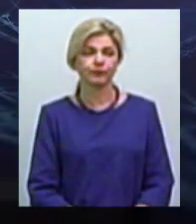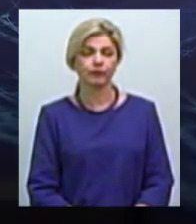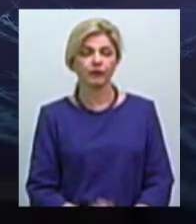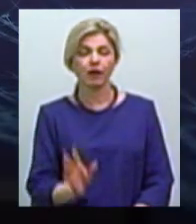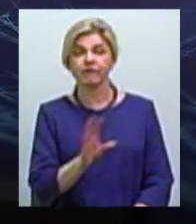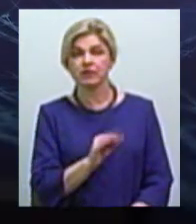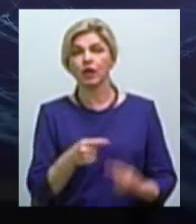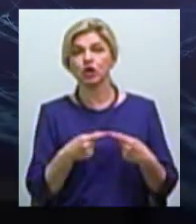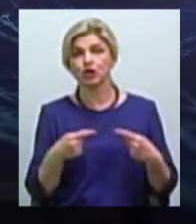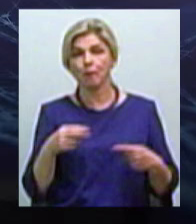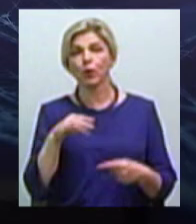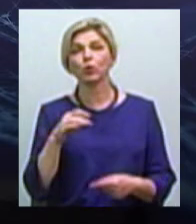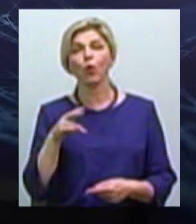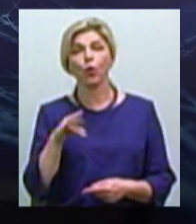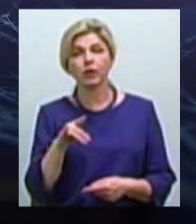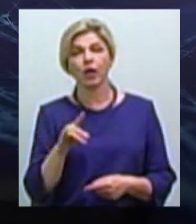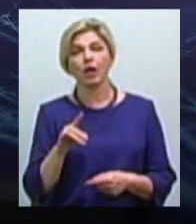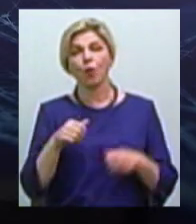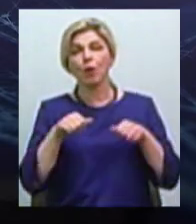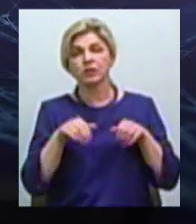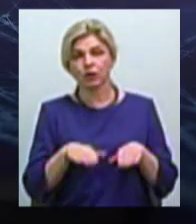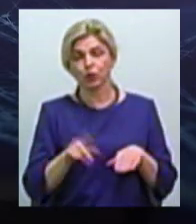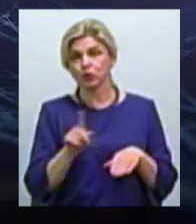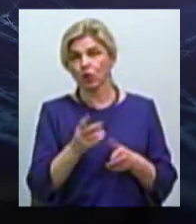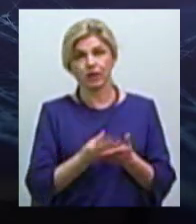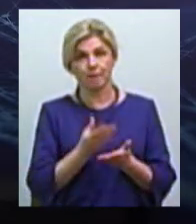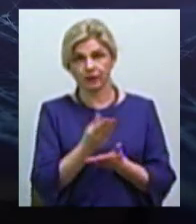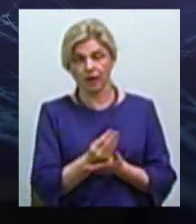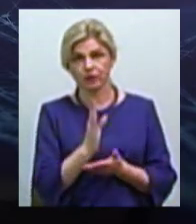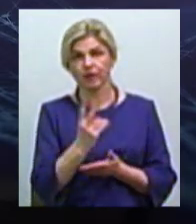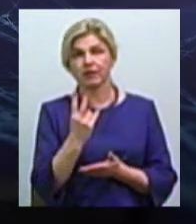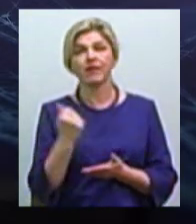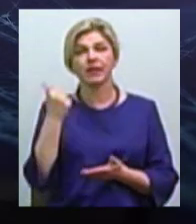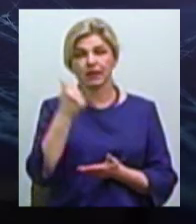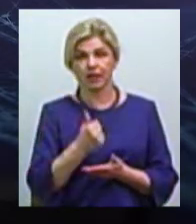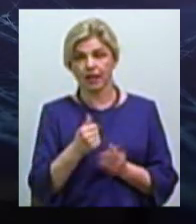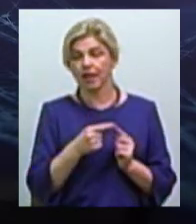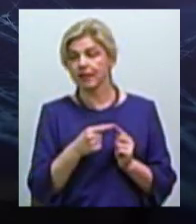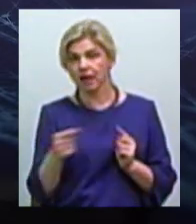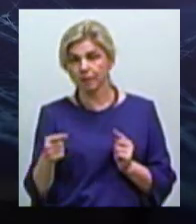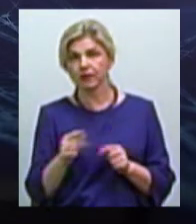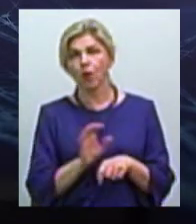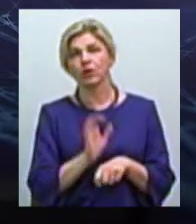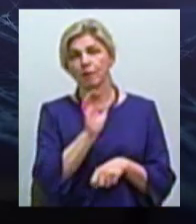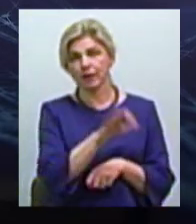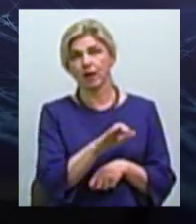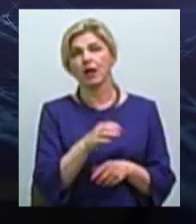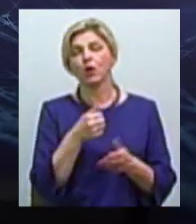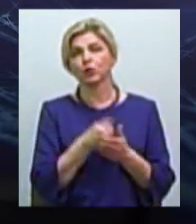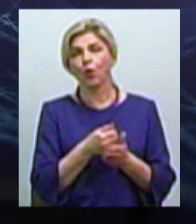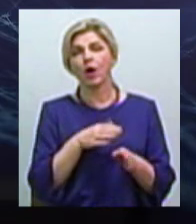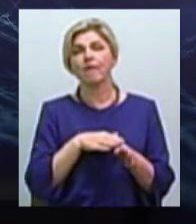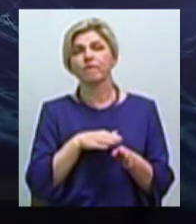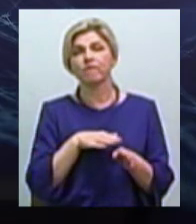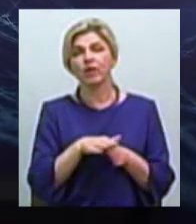інші протоколи, які постанови, які не сплачено у двохтижневий термін, відправляються до виконавчої